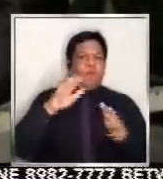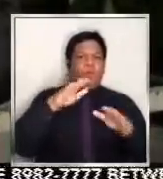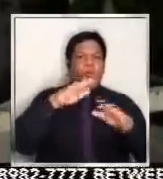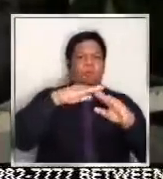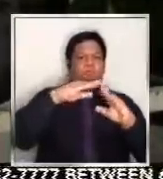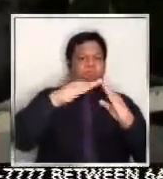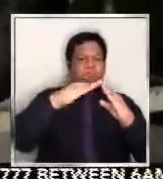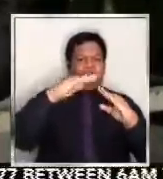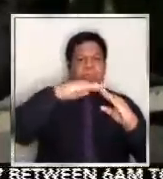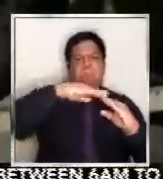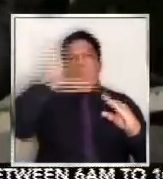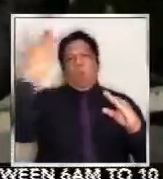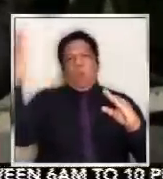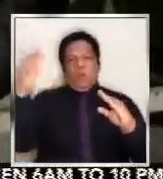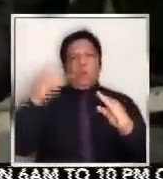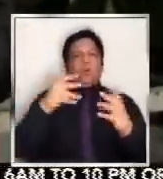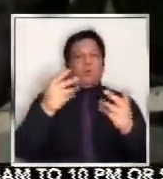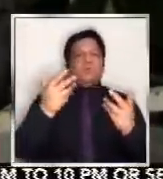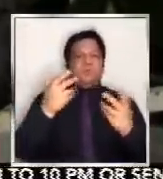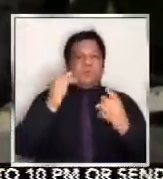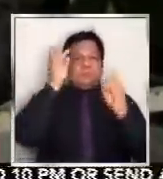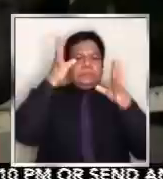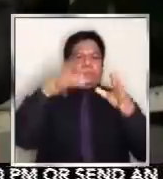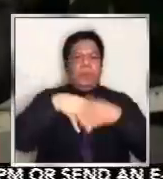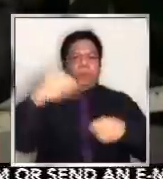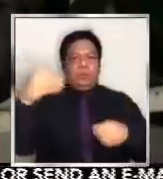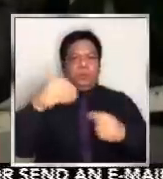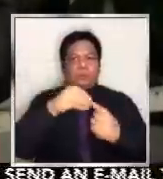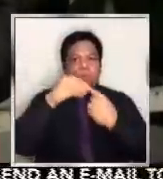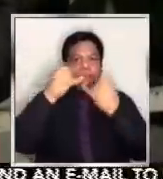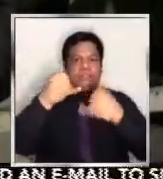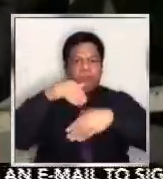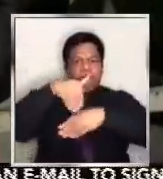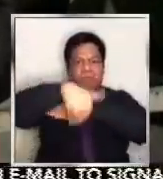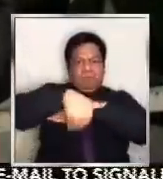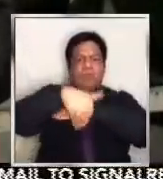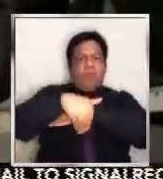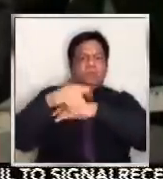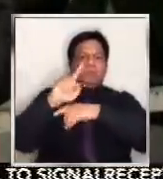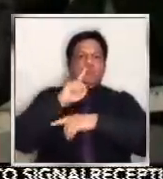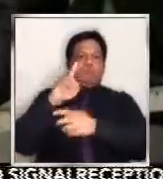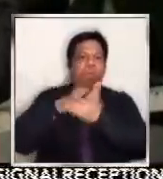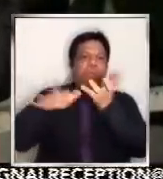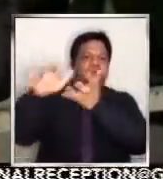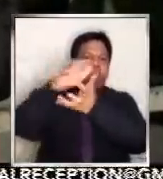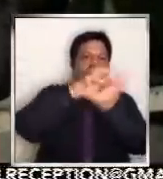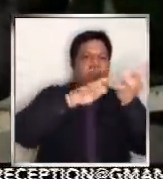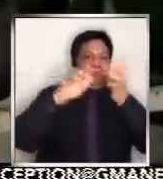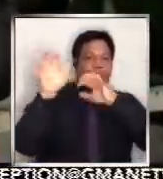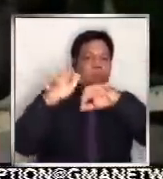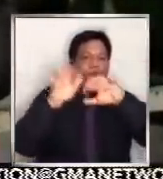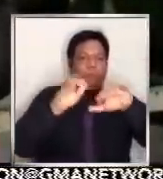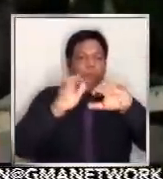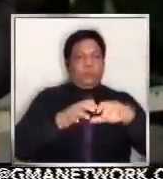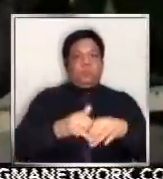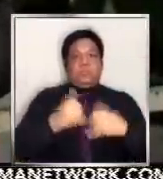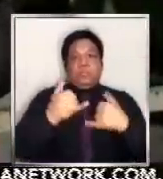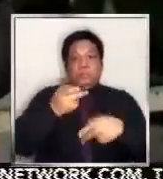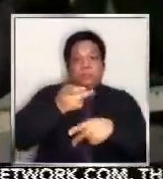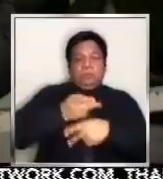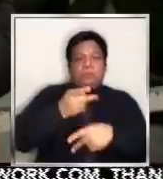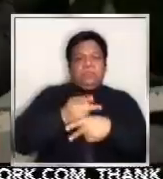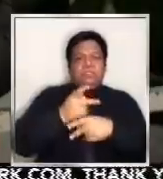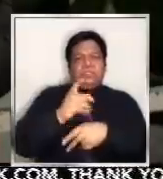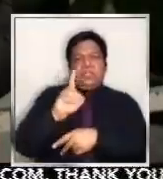So delikado po sa labas at lalo na gabi po dadaan ito pong bagyong Quinta. Sa ngayon, nakaantabay na ang disaster management teams